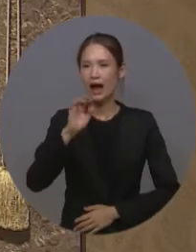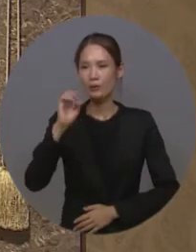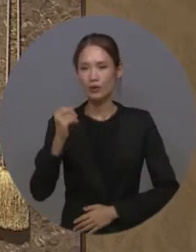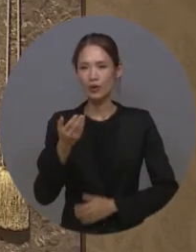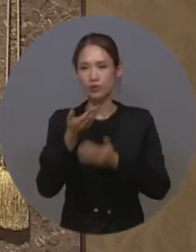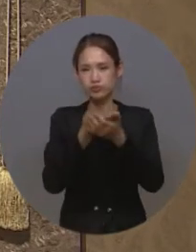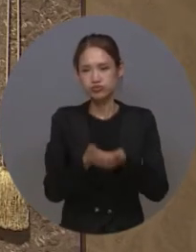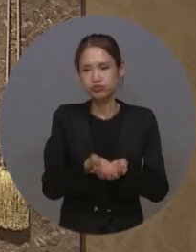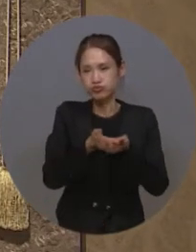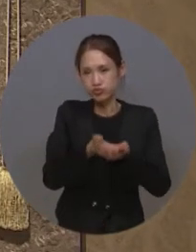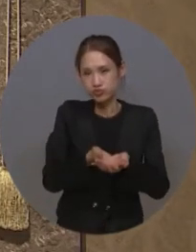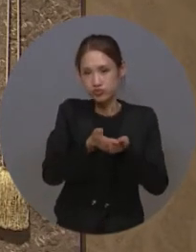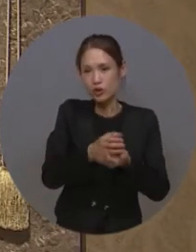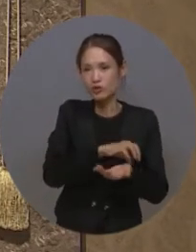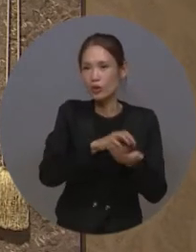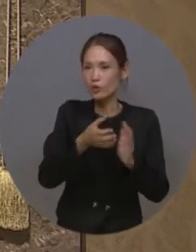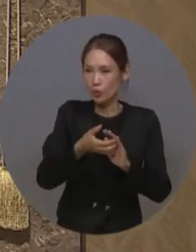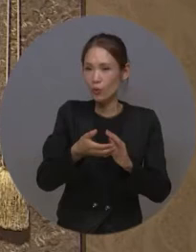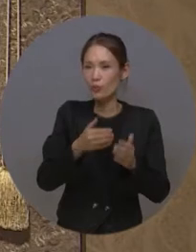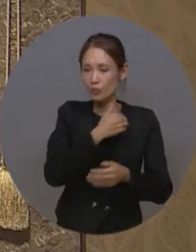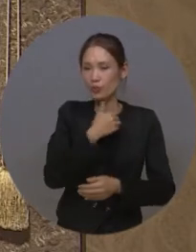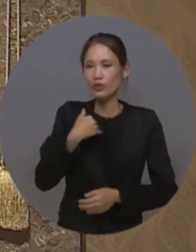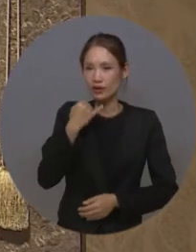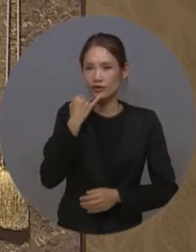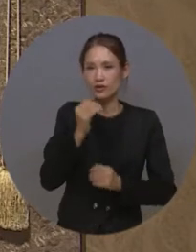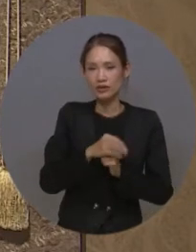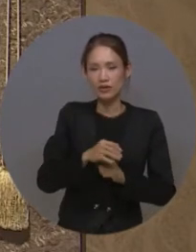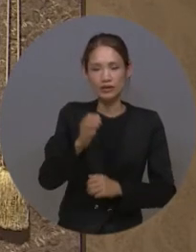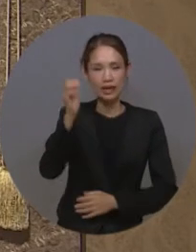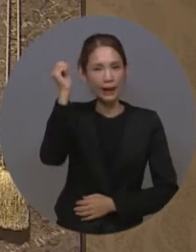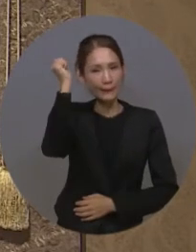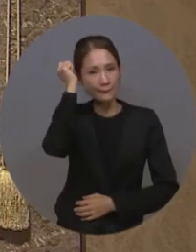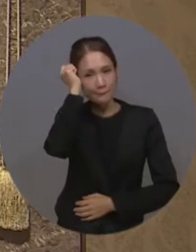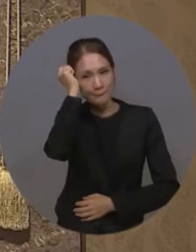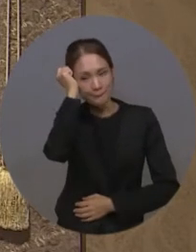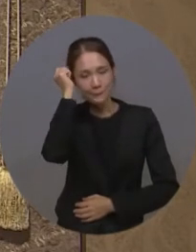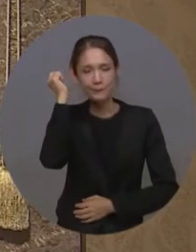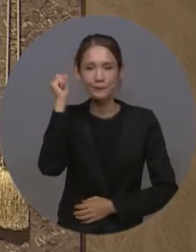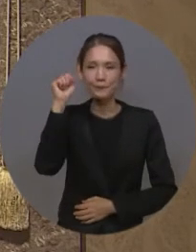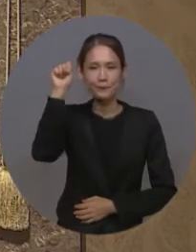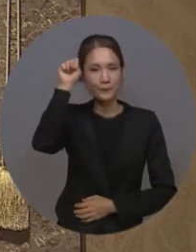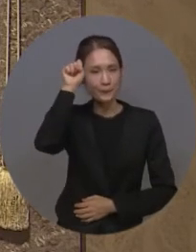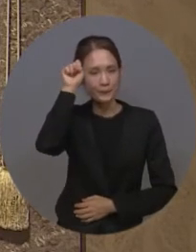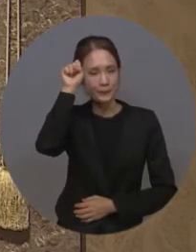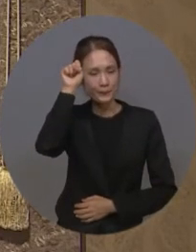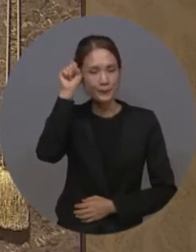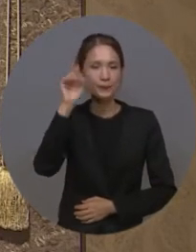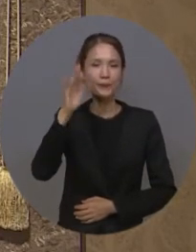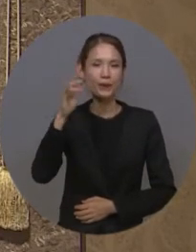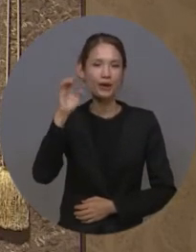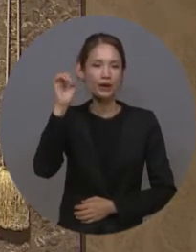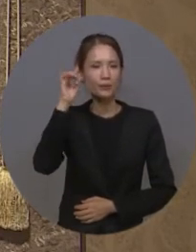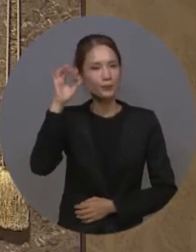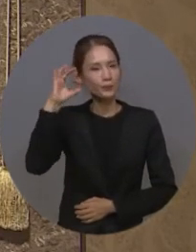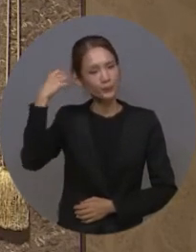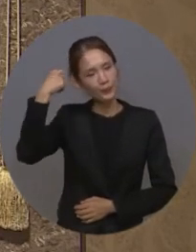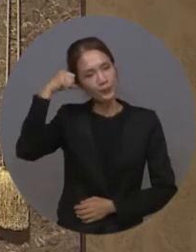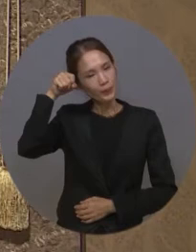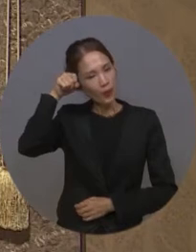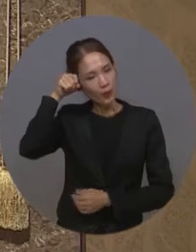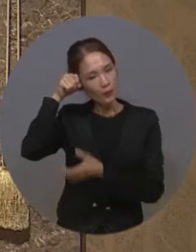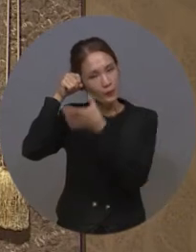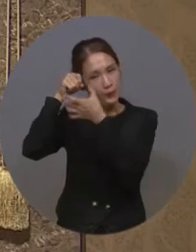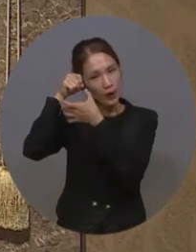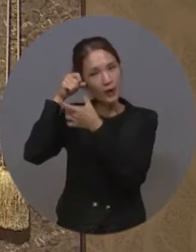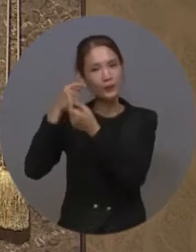정도만 맞으면 되는데 베개는 어이 머리에 높이를 결정하자 나요 그러다 보면 머리 높이에 따라서 목의